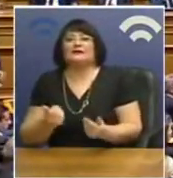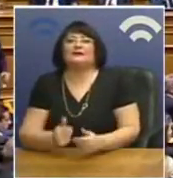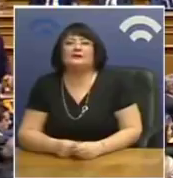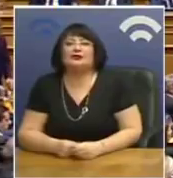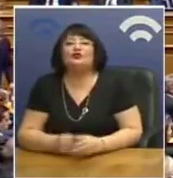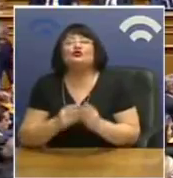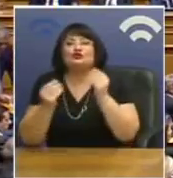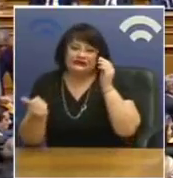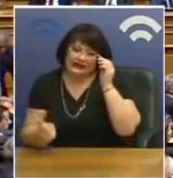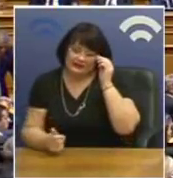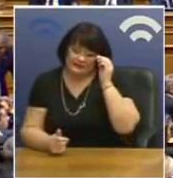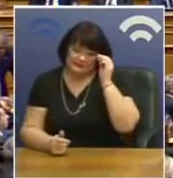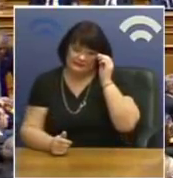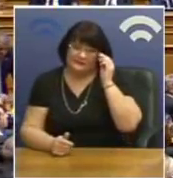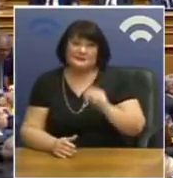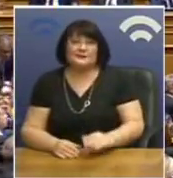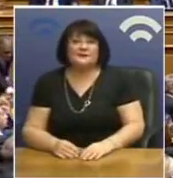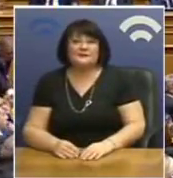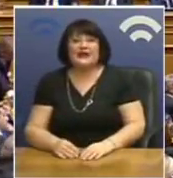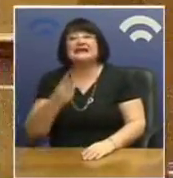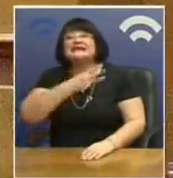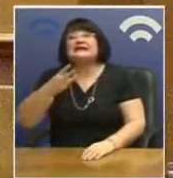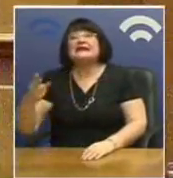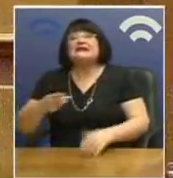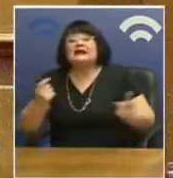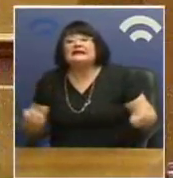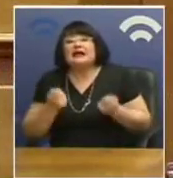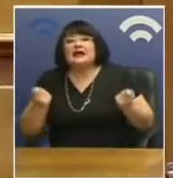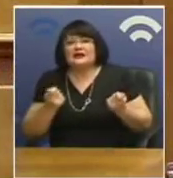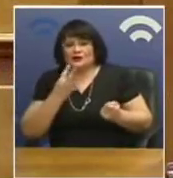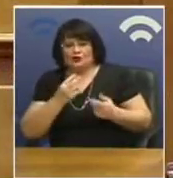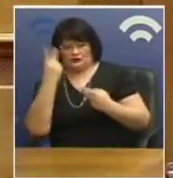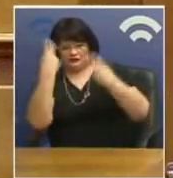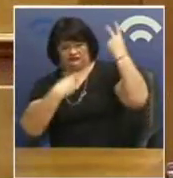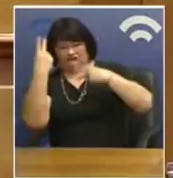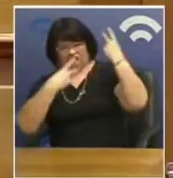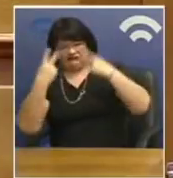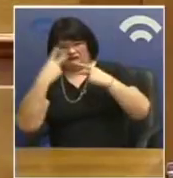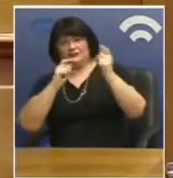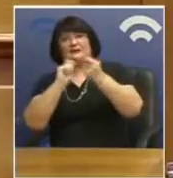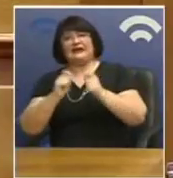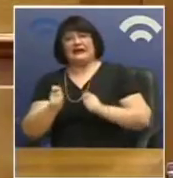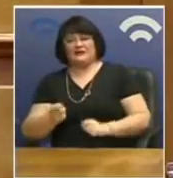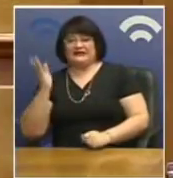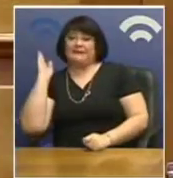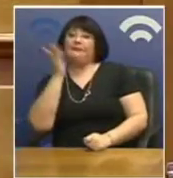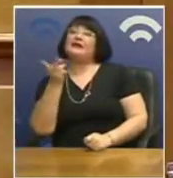σε σχέση με το τι έκανε ο ΣΥΡΙΖΑ. Γιατί μας κατηγορήσατε ότι με τη μεταρρύθμιση για τους ποινικούς κώδικες